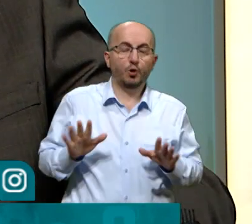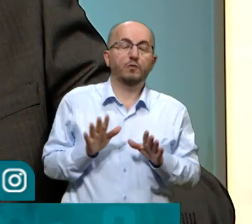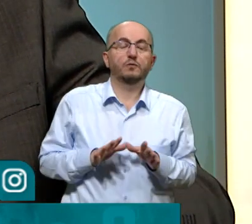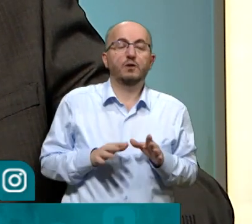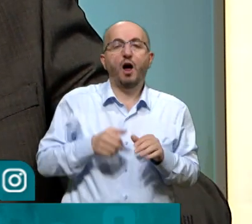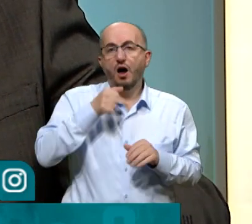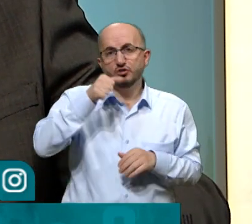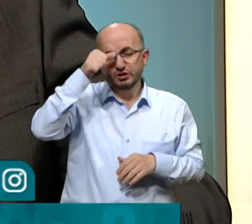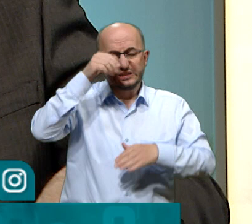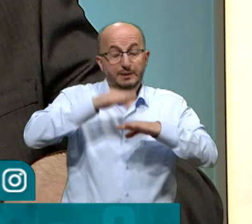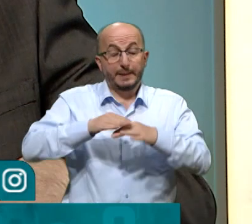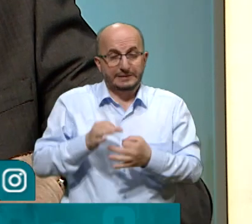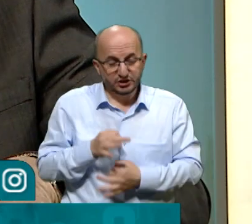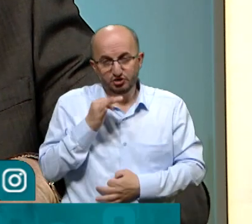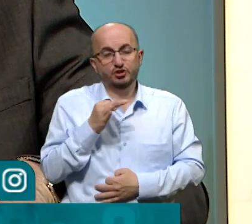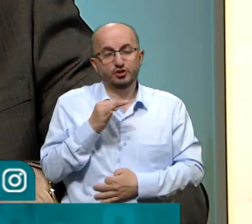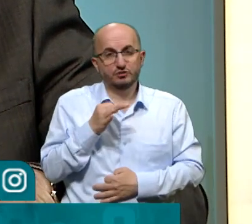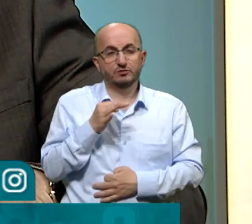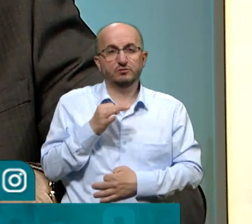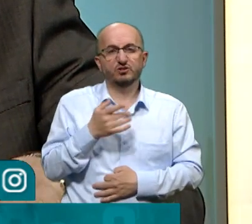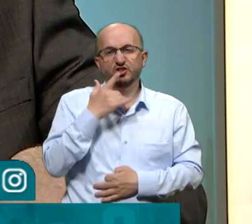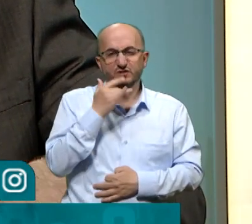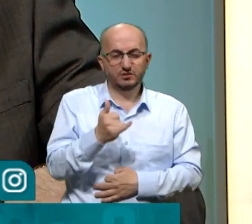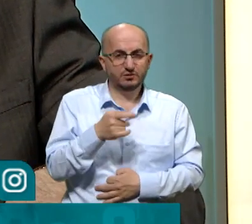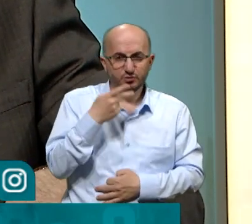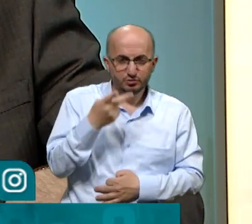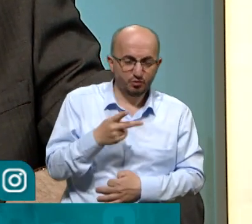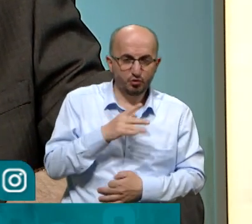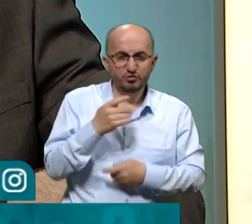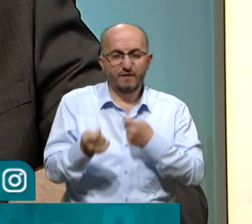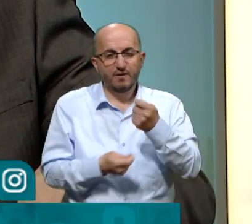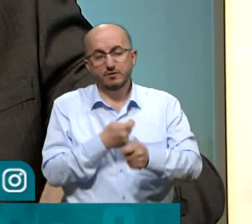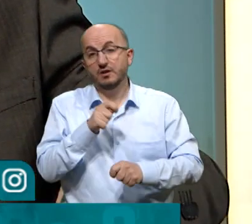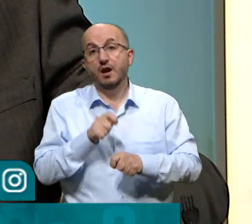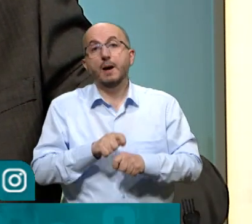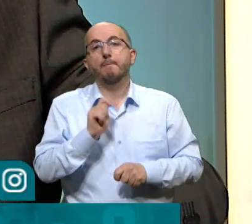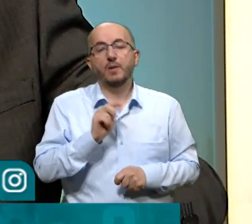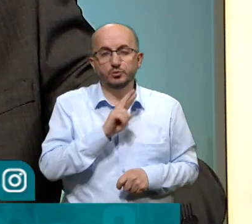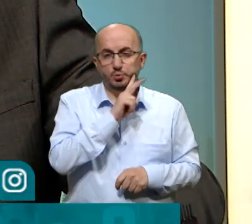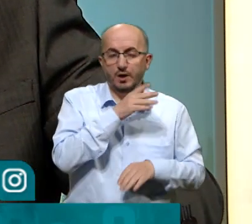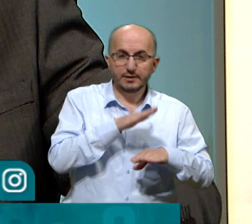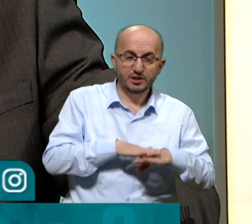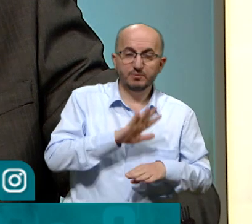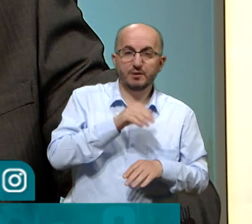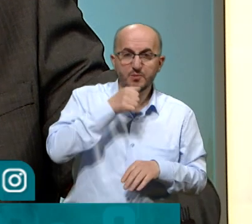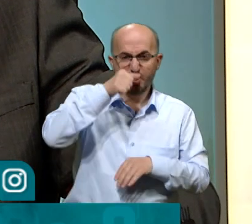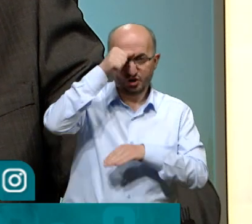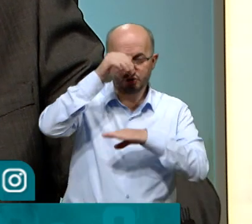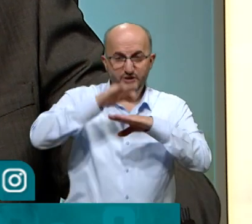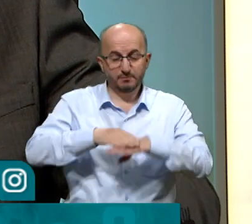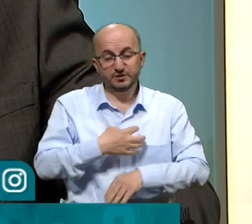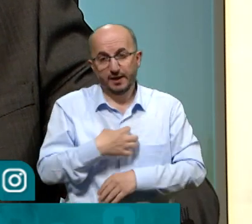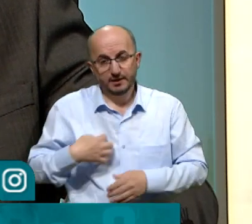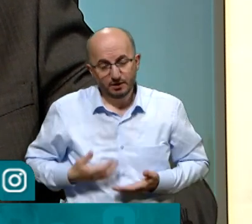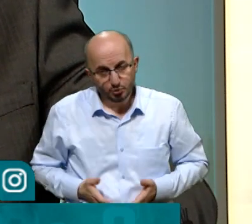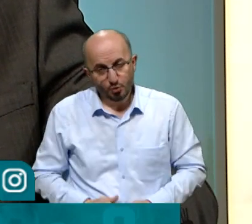Hac yapan kişi çirkin söz çirkin davranışta bulunmaz günah da işlemeden bir haç yapmışsa